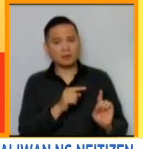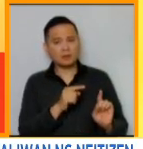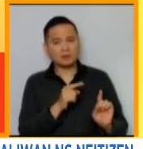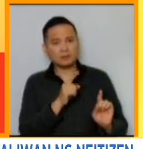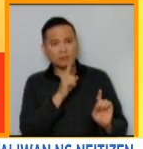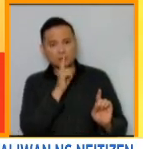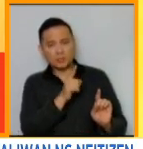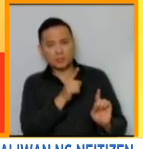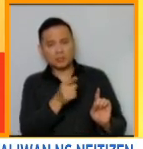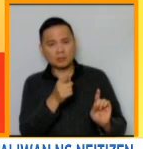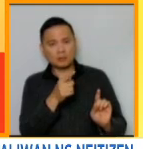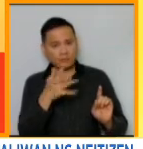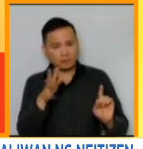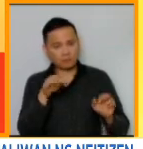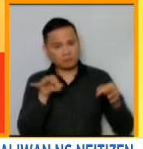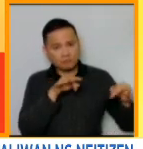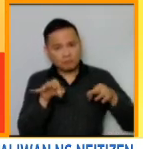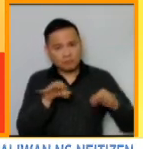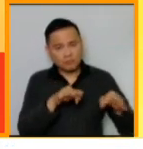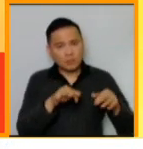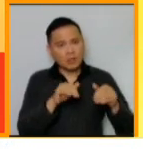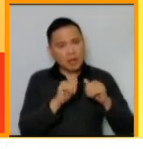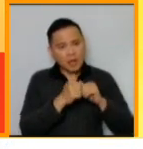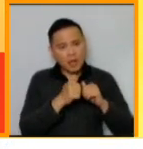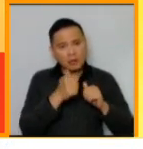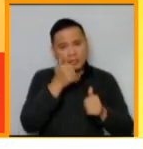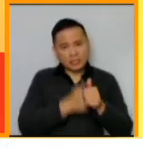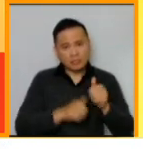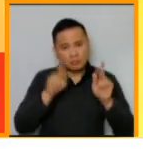nila i-monitor isa-isa yung mga pasahero nila.